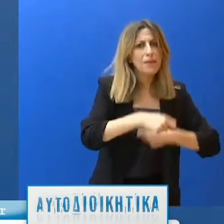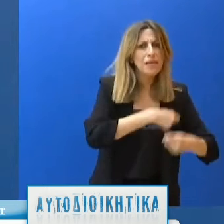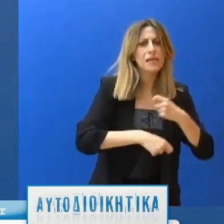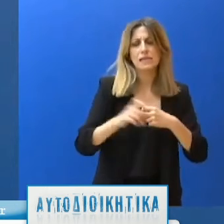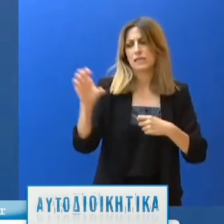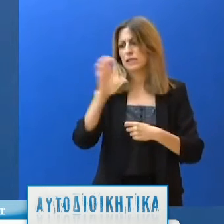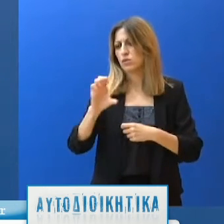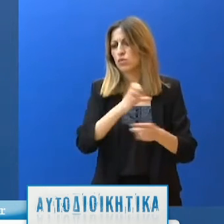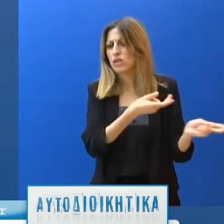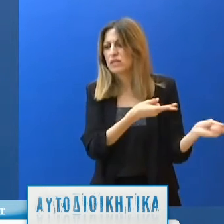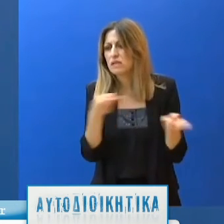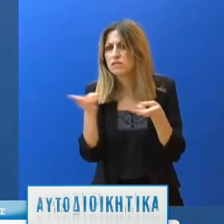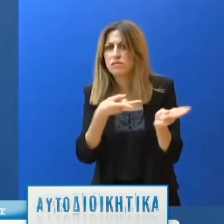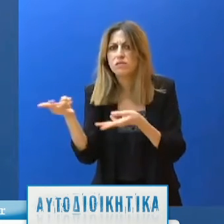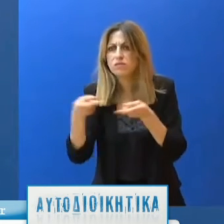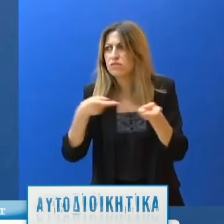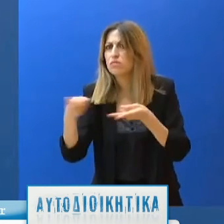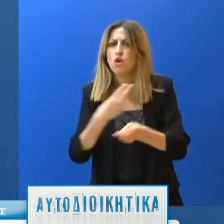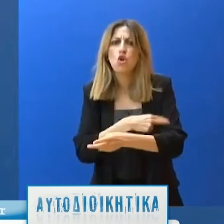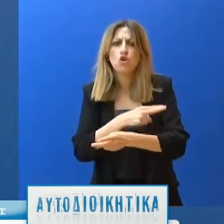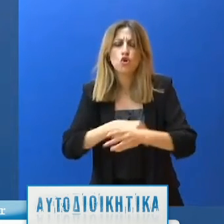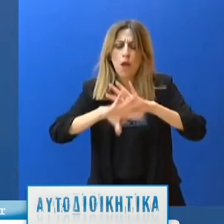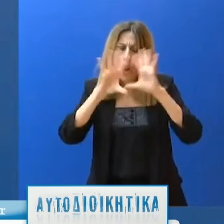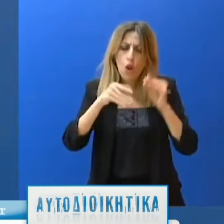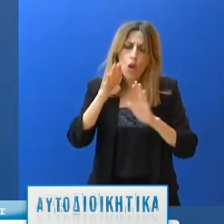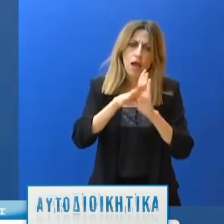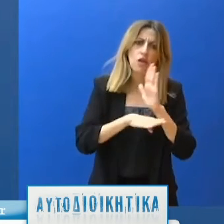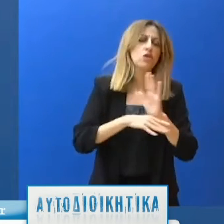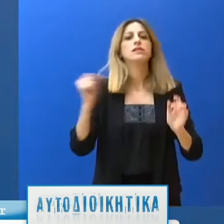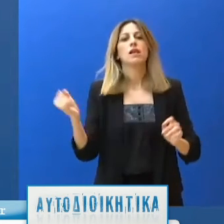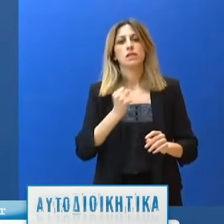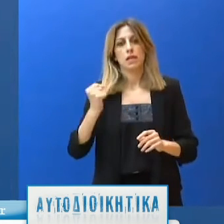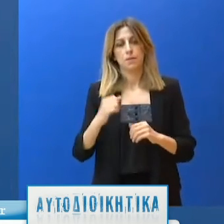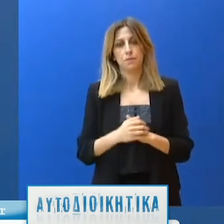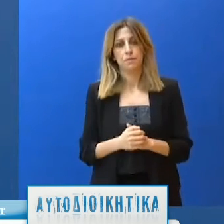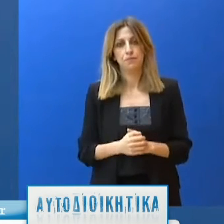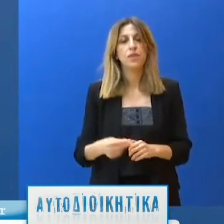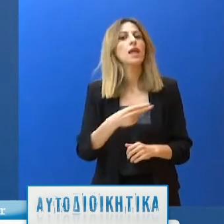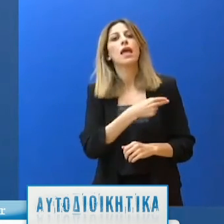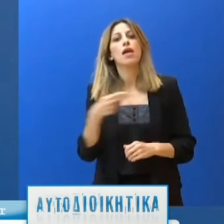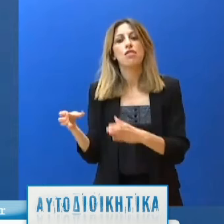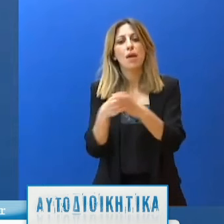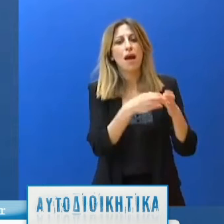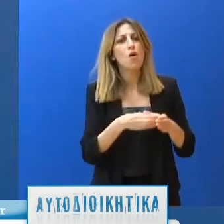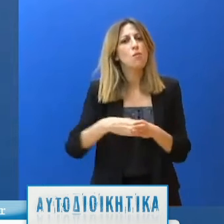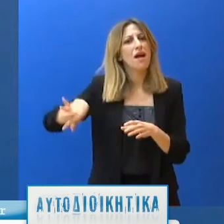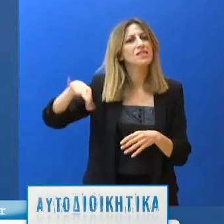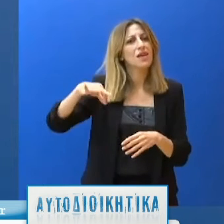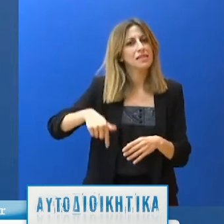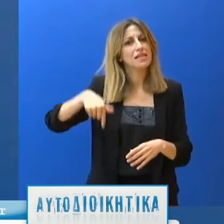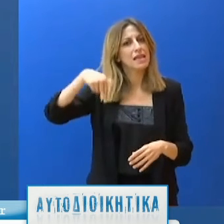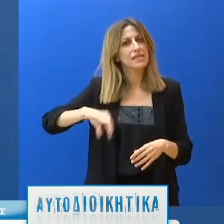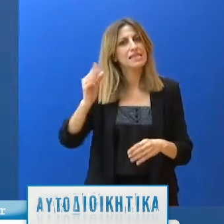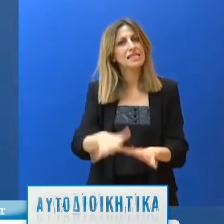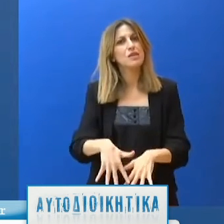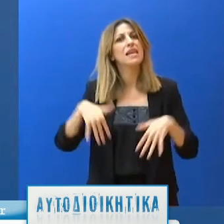επισκεπτών. Σε ό,τι αφορά τη στήριξη ευπαθών κοινωνικών ομάδων, σήμερα πραγματοποιείται στη Βουλή ειδική συνεδρίαση